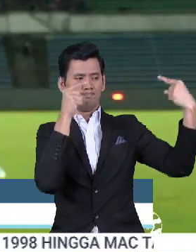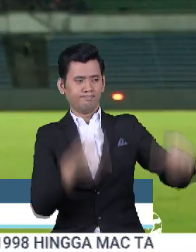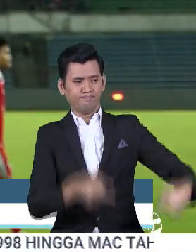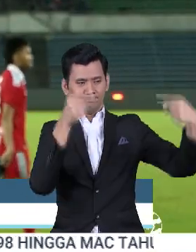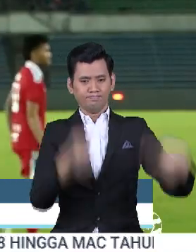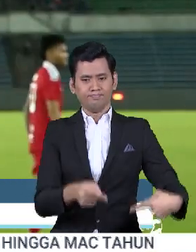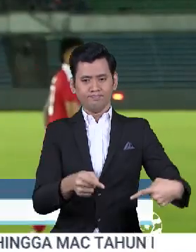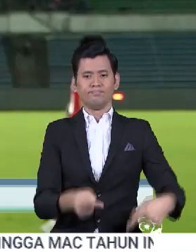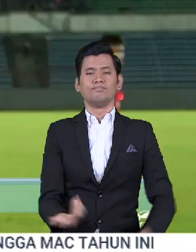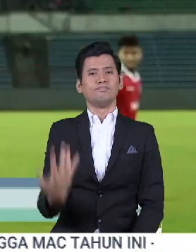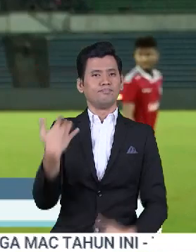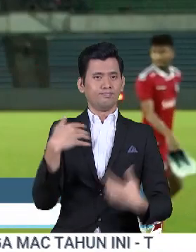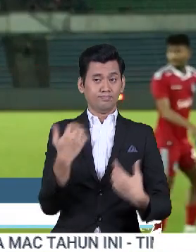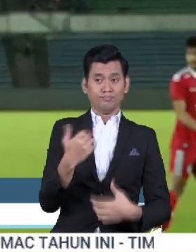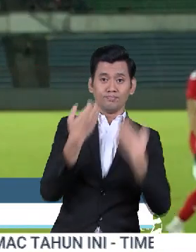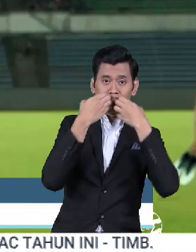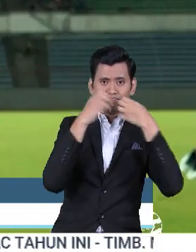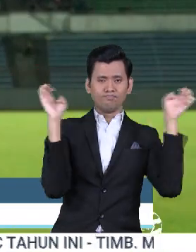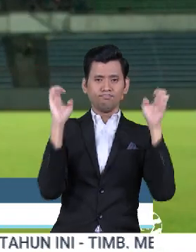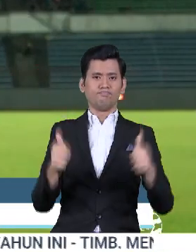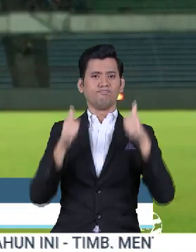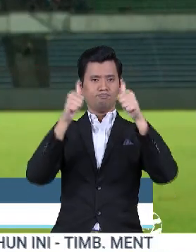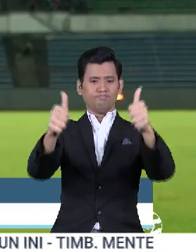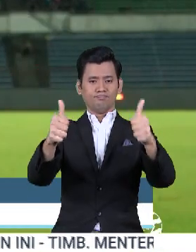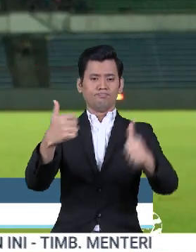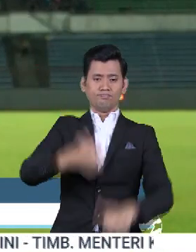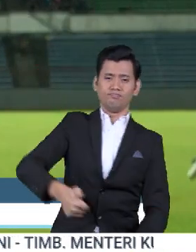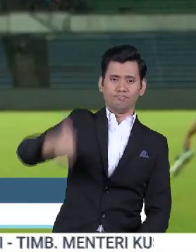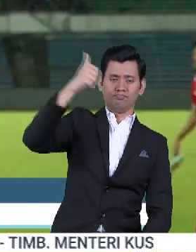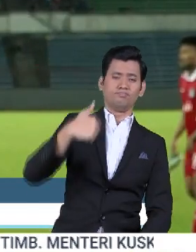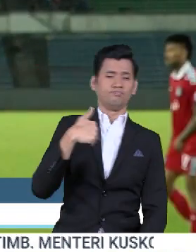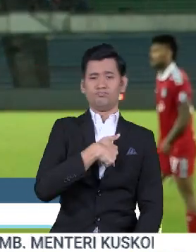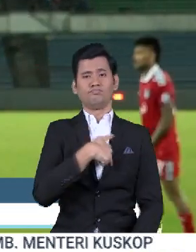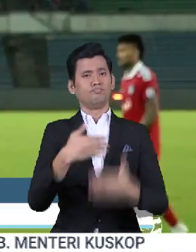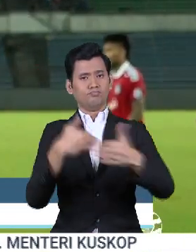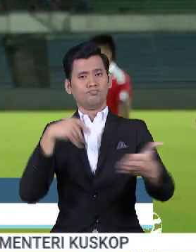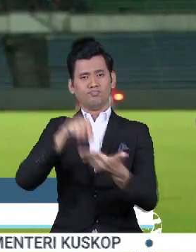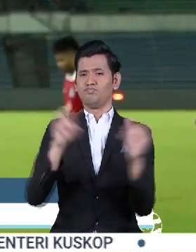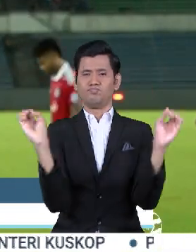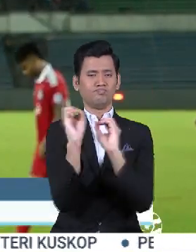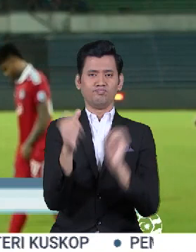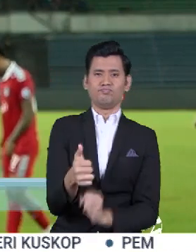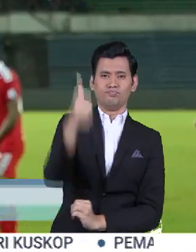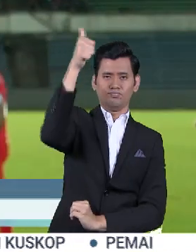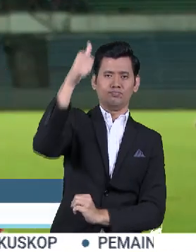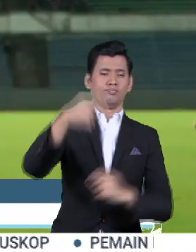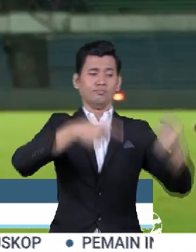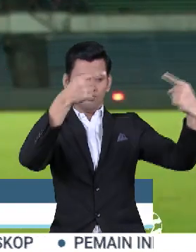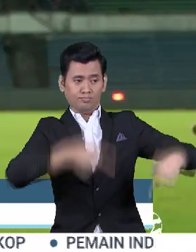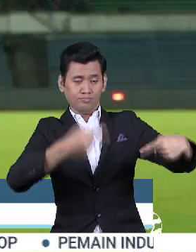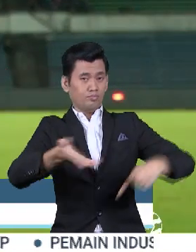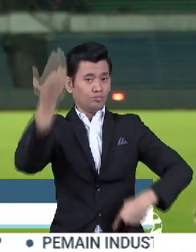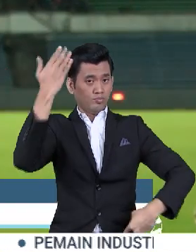cukup baik selepas kita tidak memenangi tiga pelanggan yang lepas dan